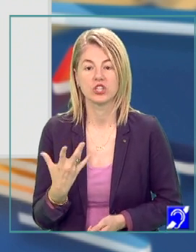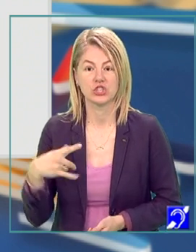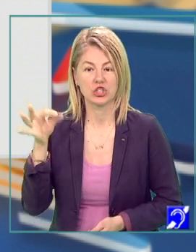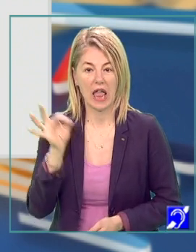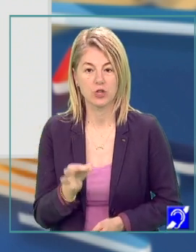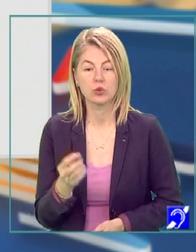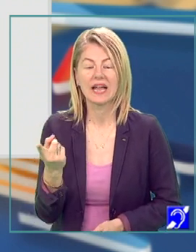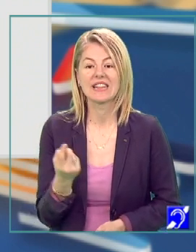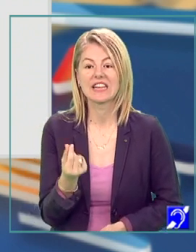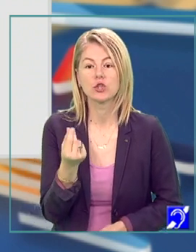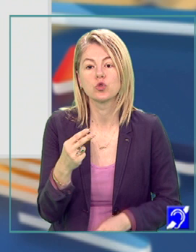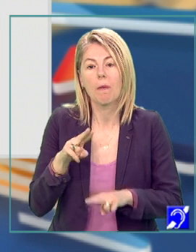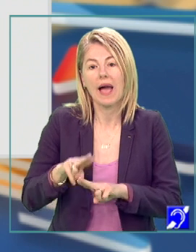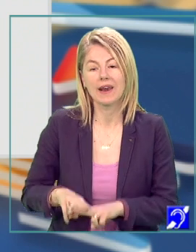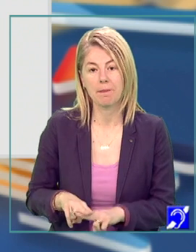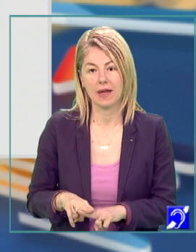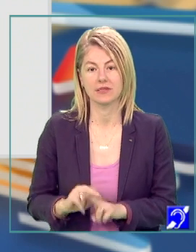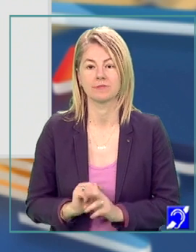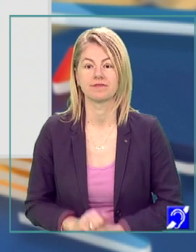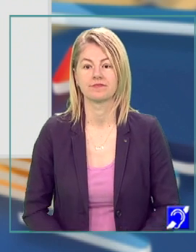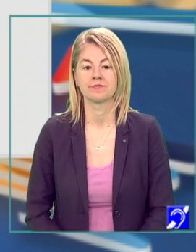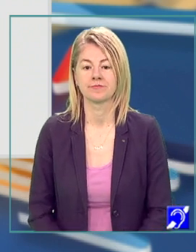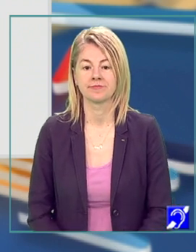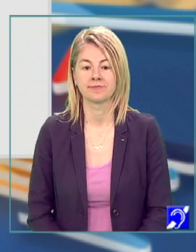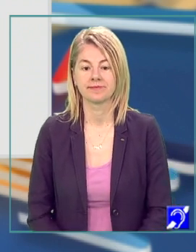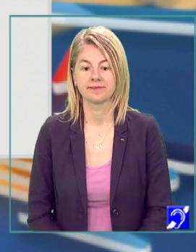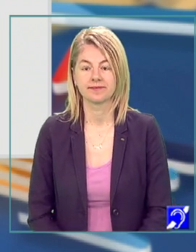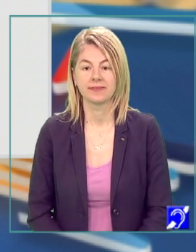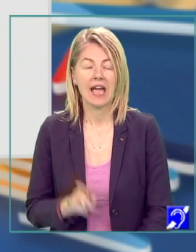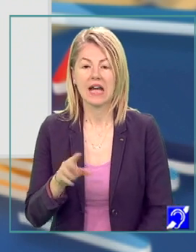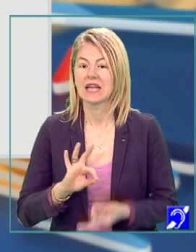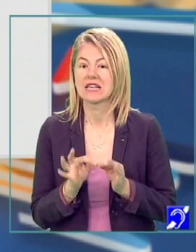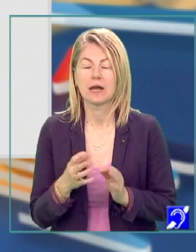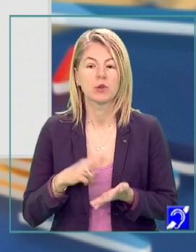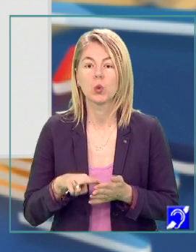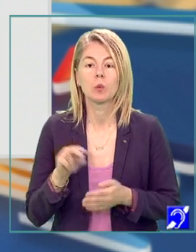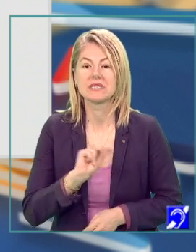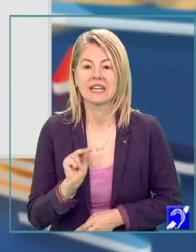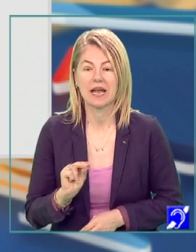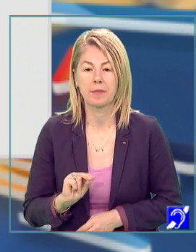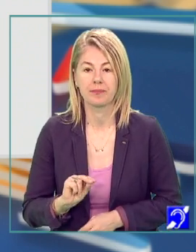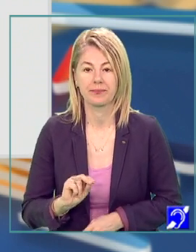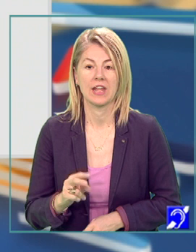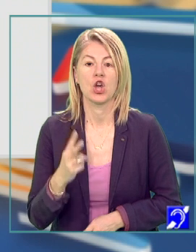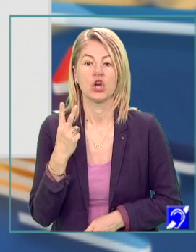de 25% din rest. Asta înseamnă că a doua cheltuială se poate